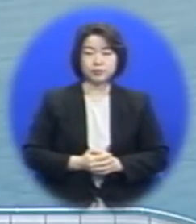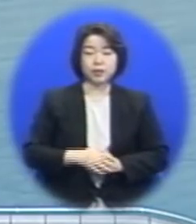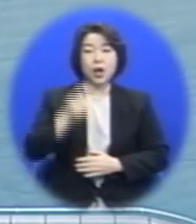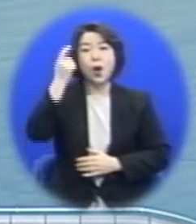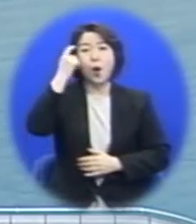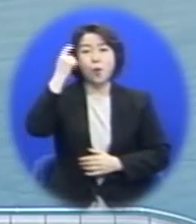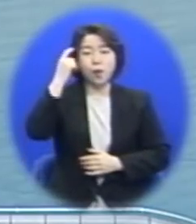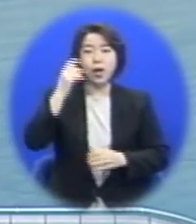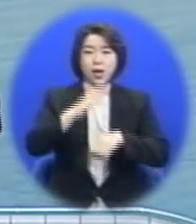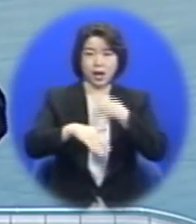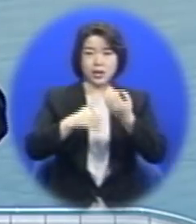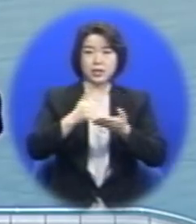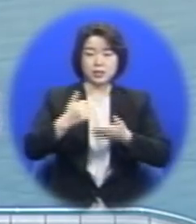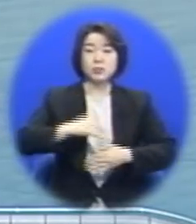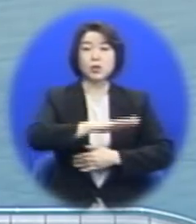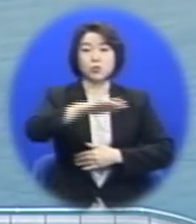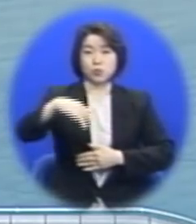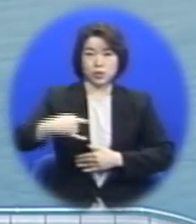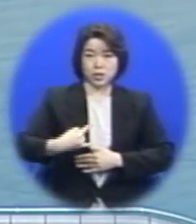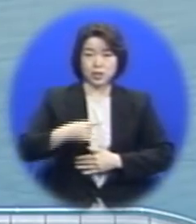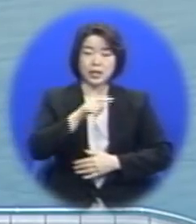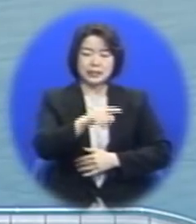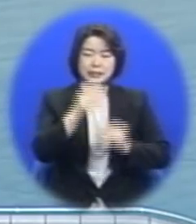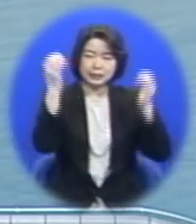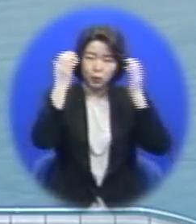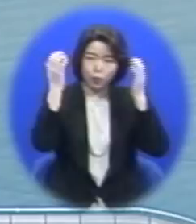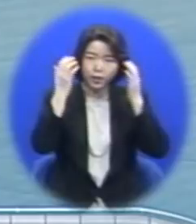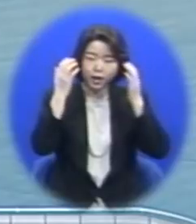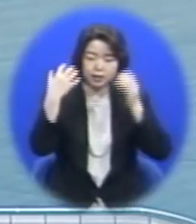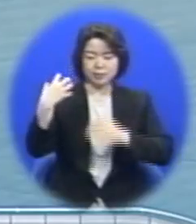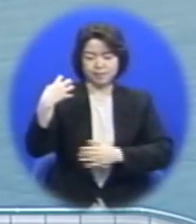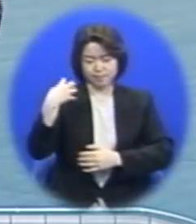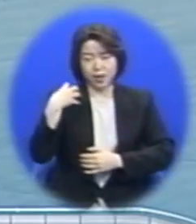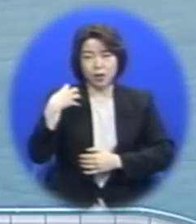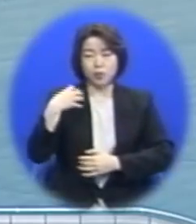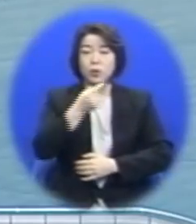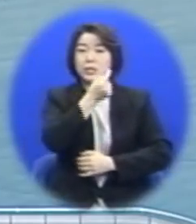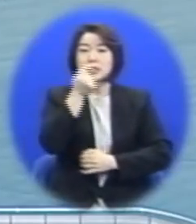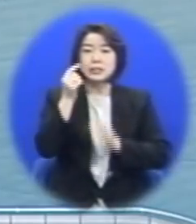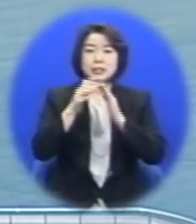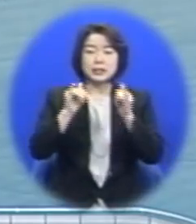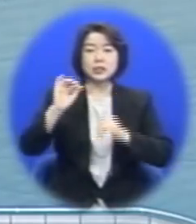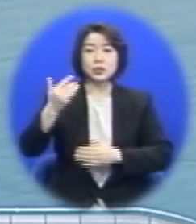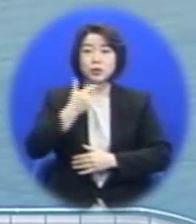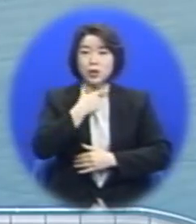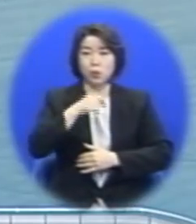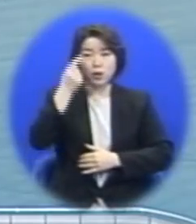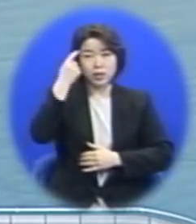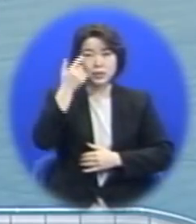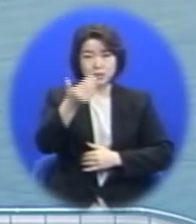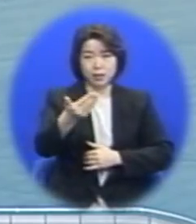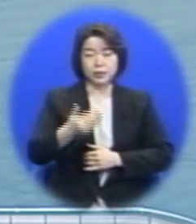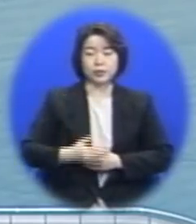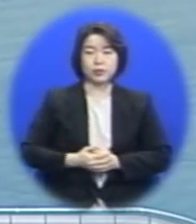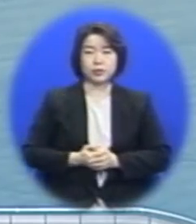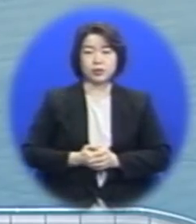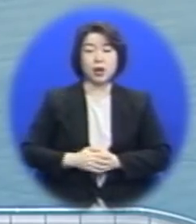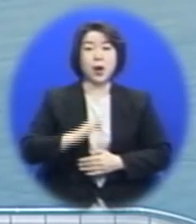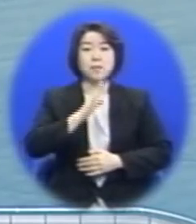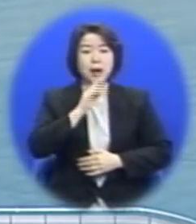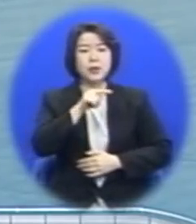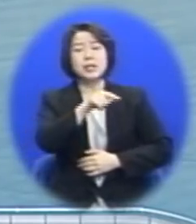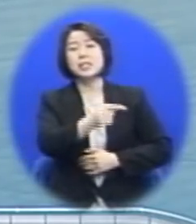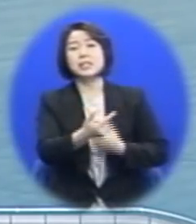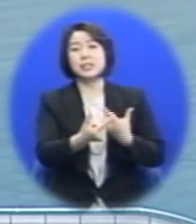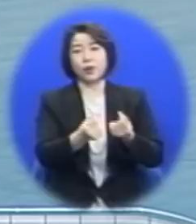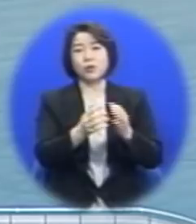왜 하나님께서 우리에게 그 고난을 감수하고 증인되기를 원하실까요? 바로 이런